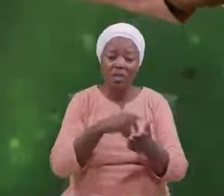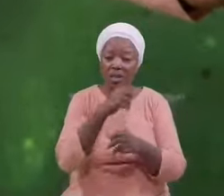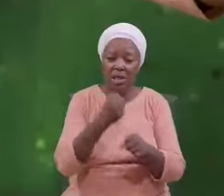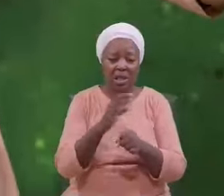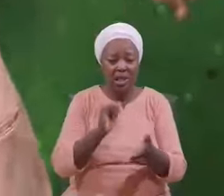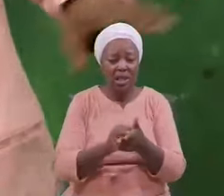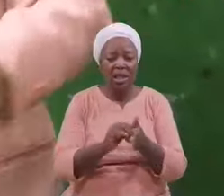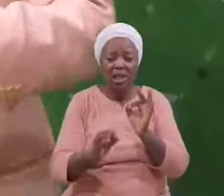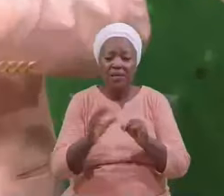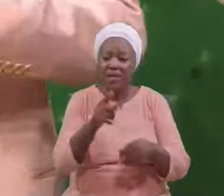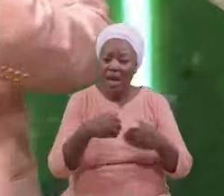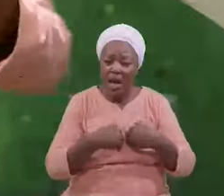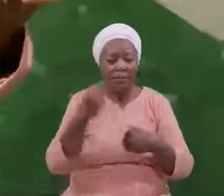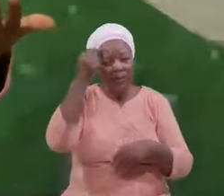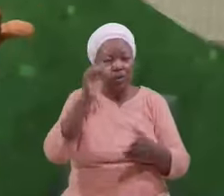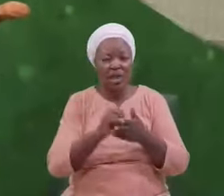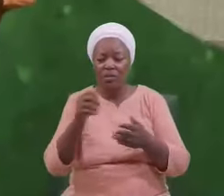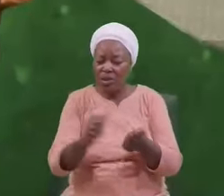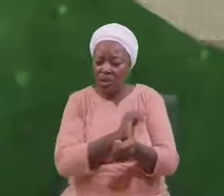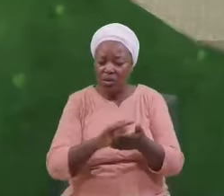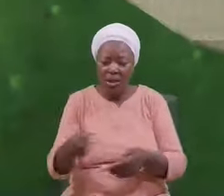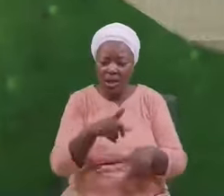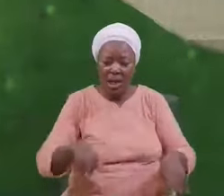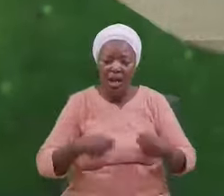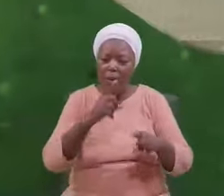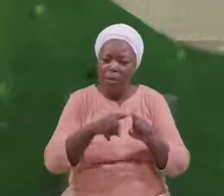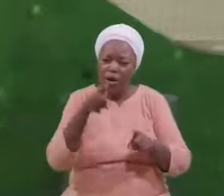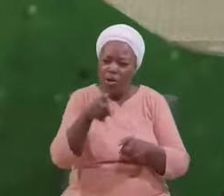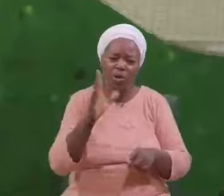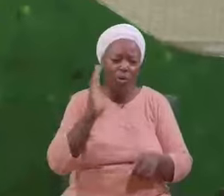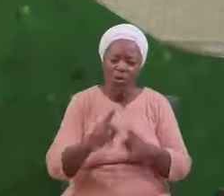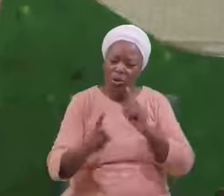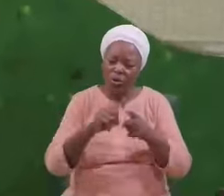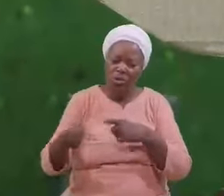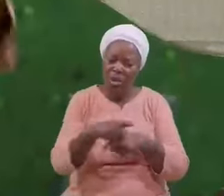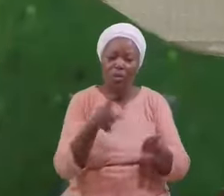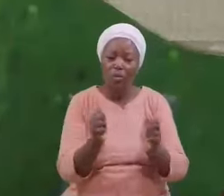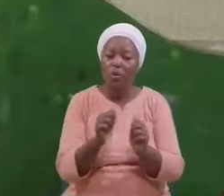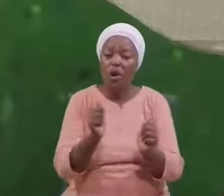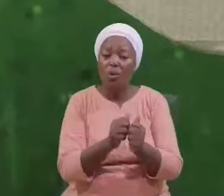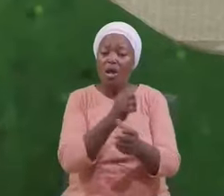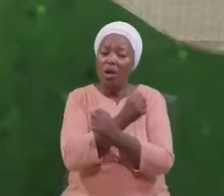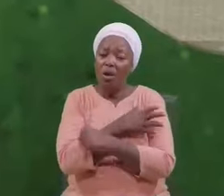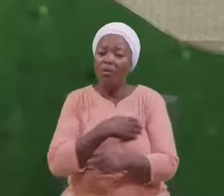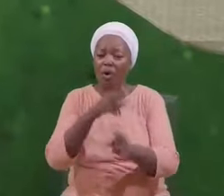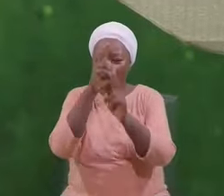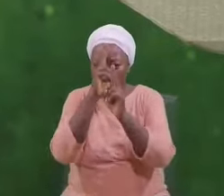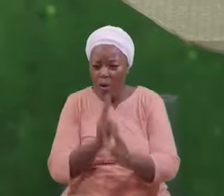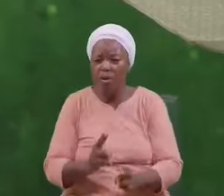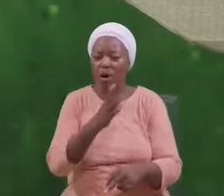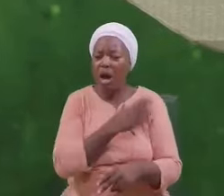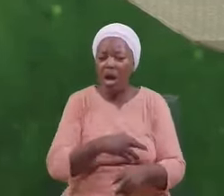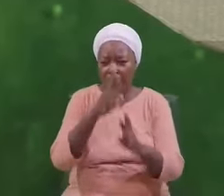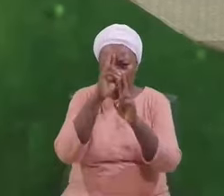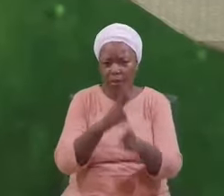façon que s'ils ont de mauvaises pensées, vous devez leur parler avec honneur, respect, et cela va changer leurs